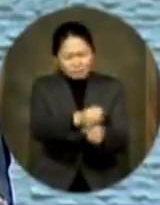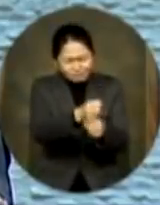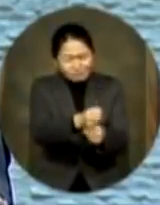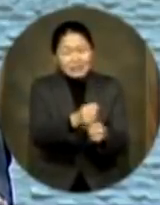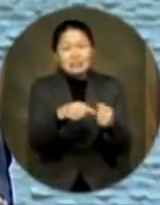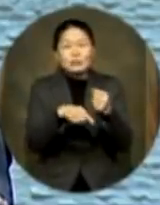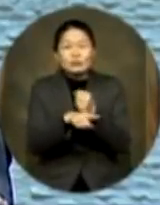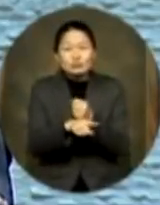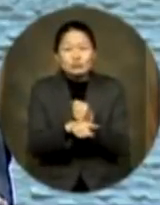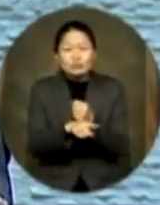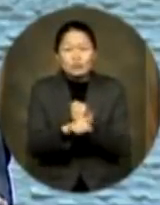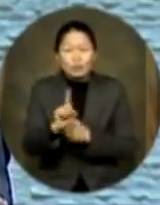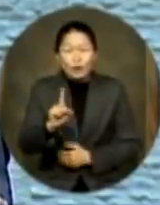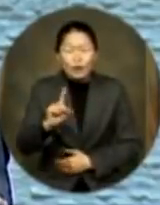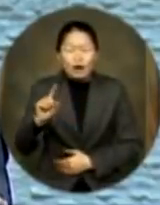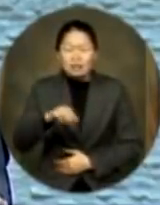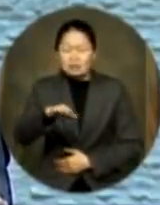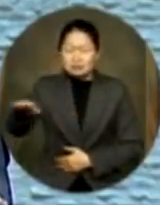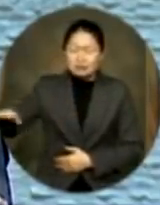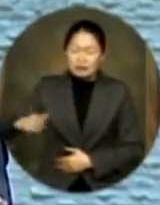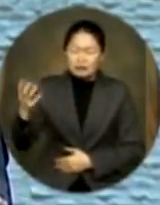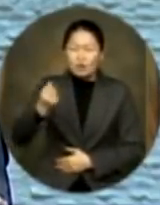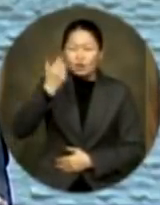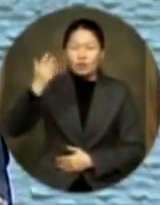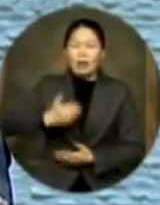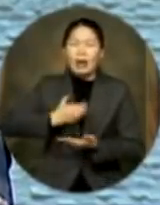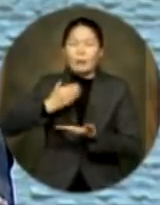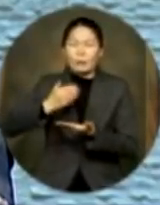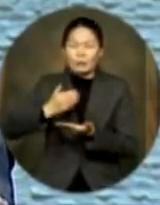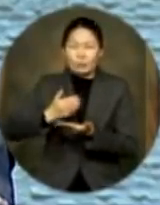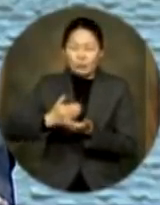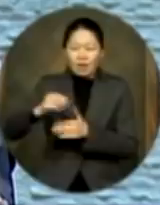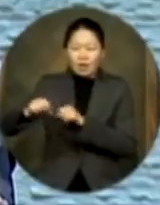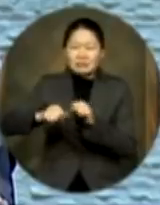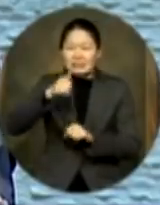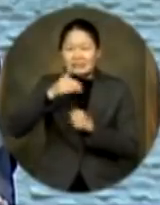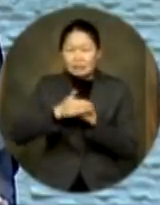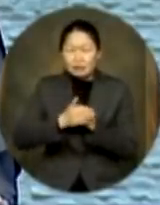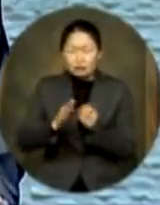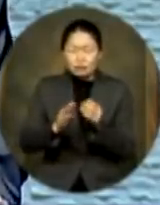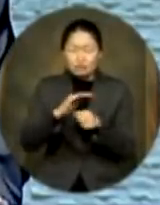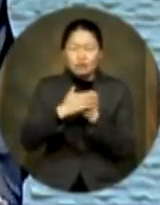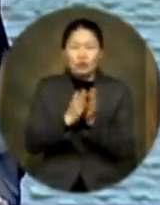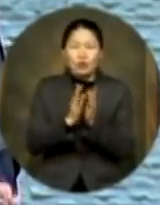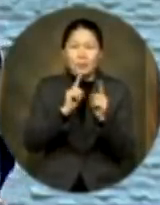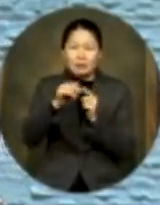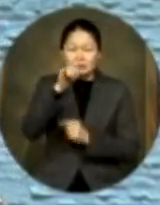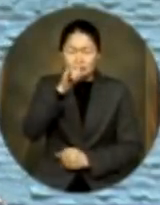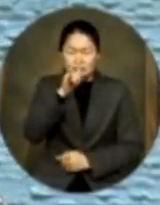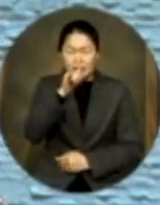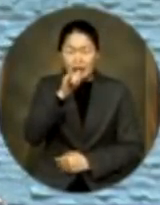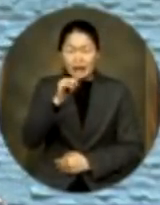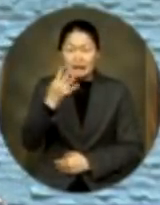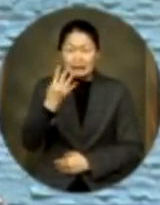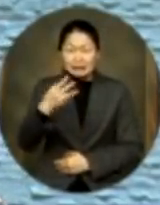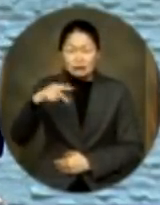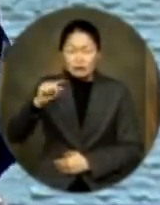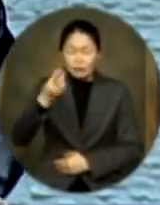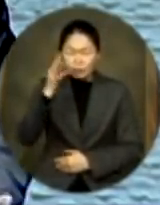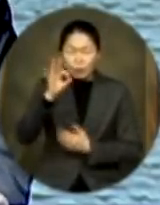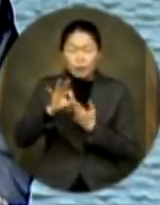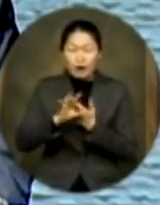그들에게 성령의 감동 하는 역사가 있었기 때문 이라고 성경은 말합니다 4절 말씀에 보면